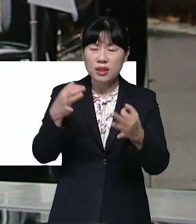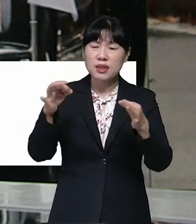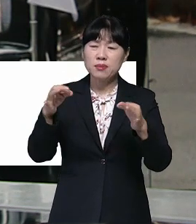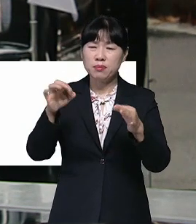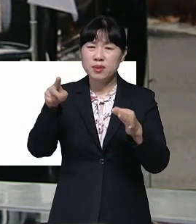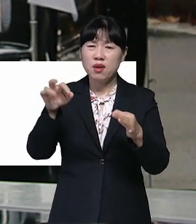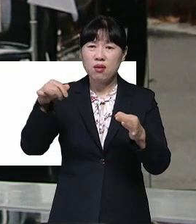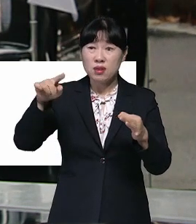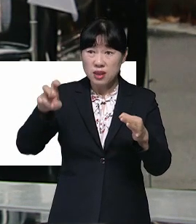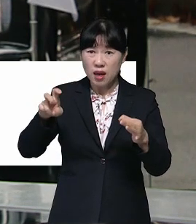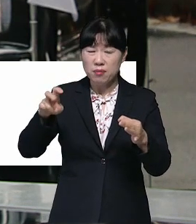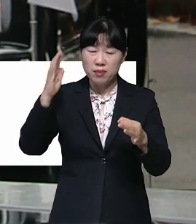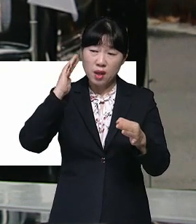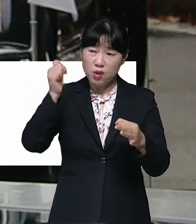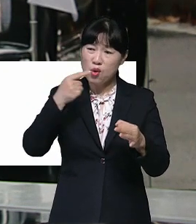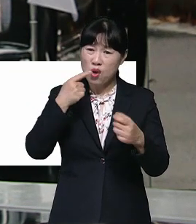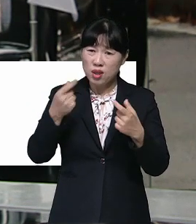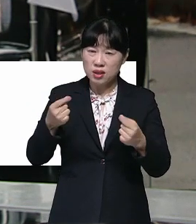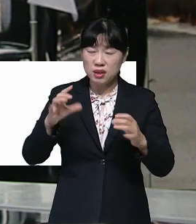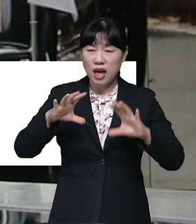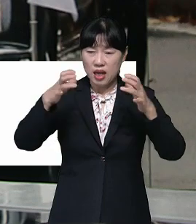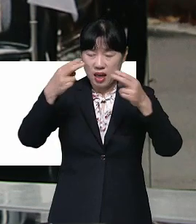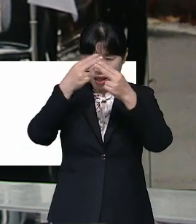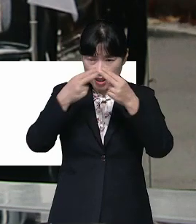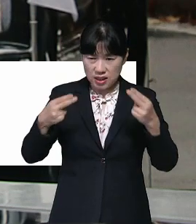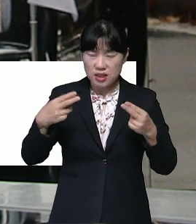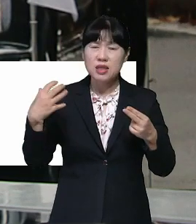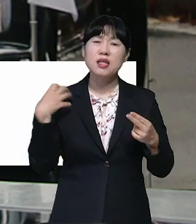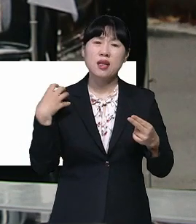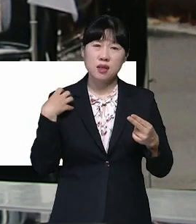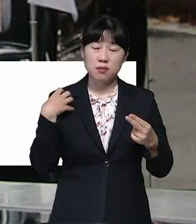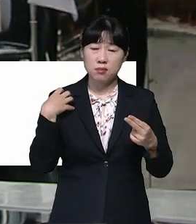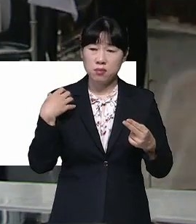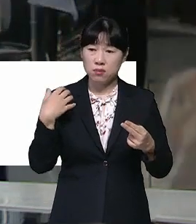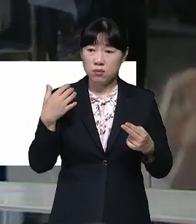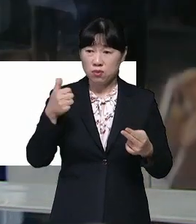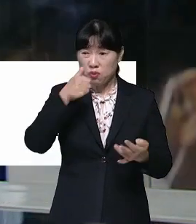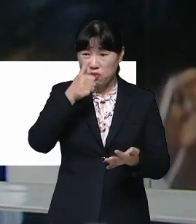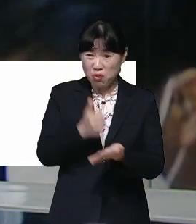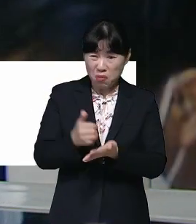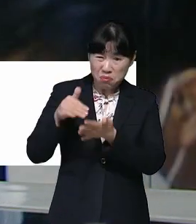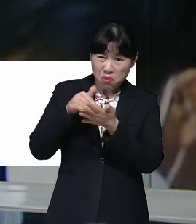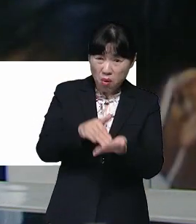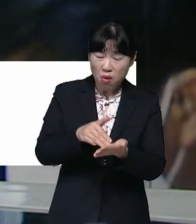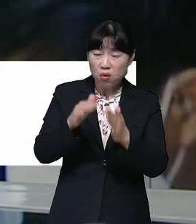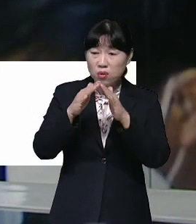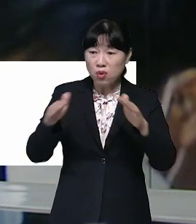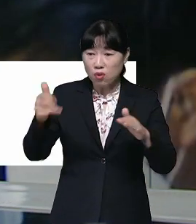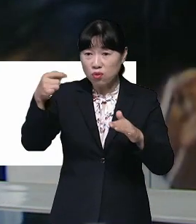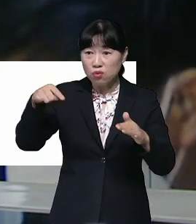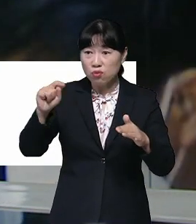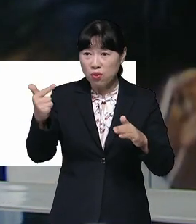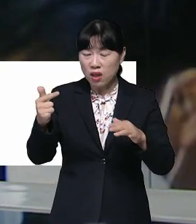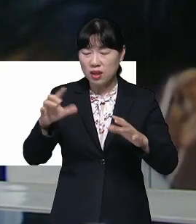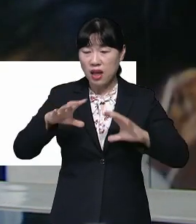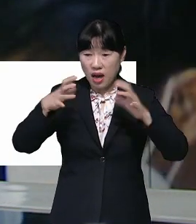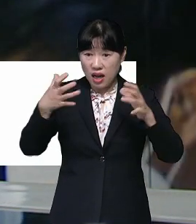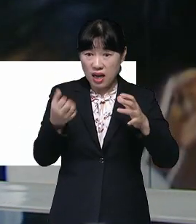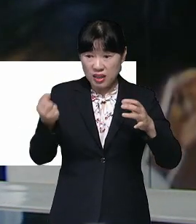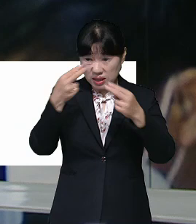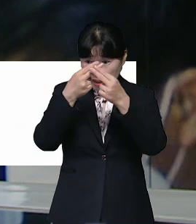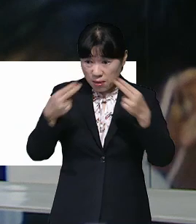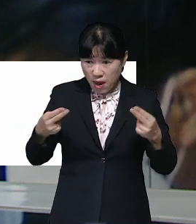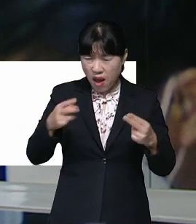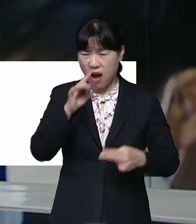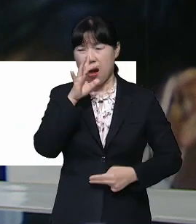국가 장으로 장대가 치뤄집니다 중대 범죄자인 전두환 씨를 국가적 에서 배제하는 개정안이 발의돼 찜한